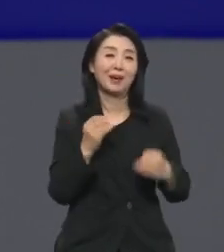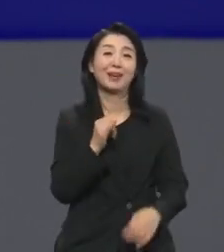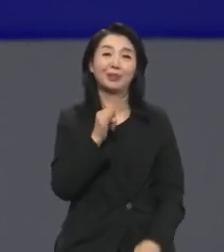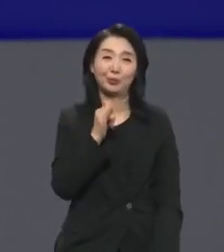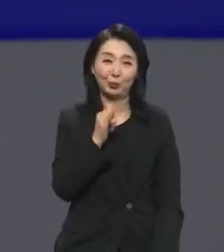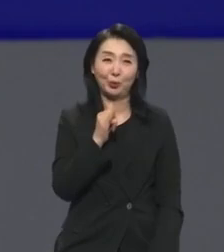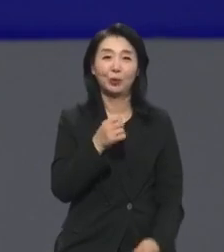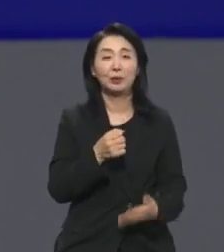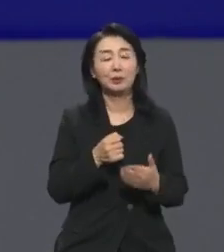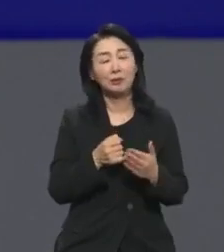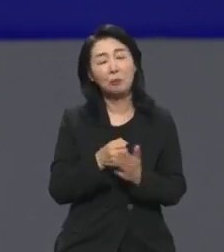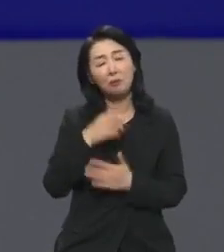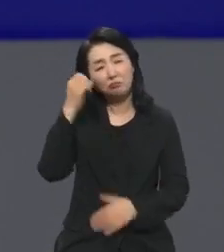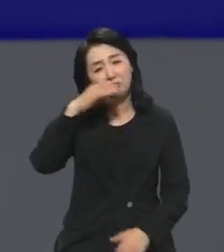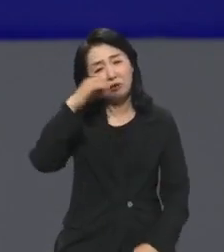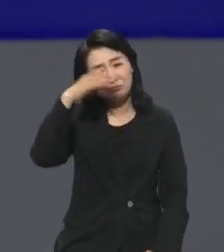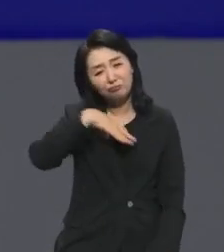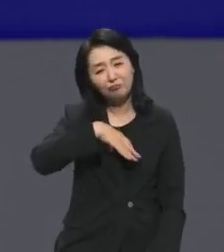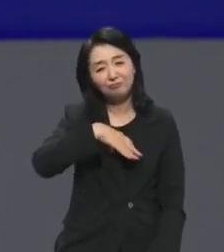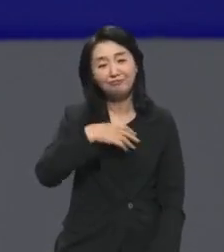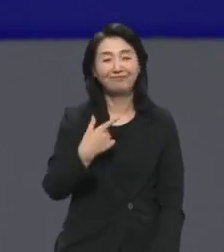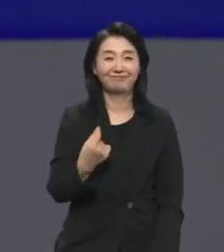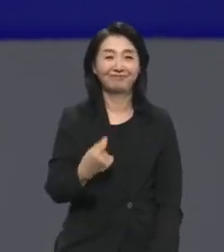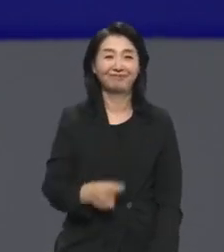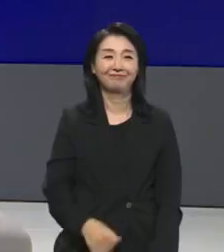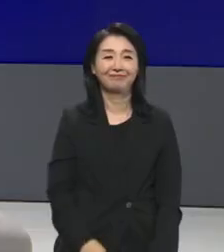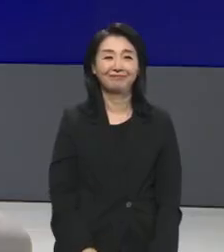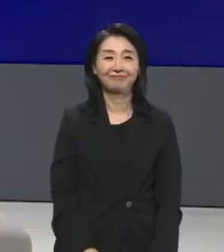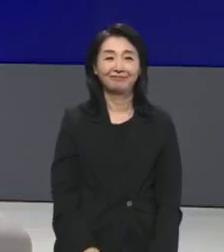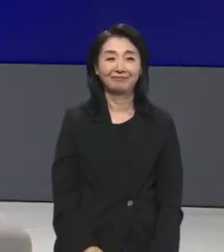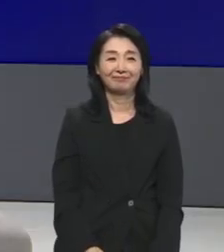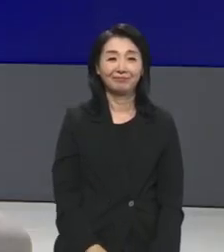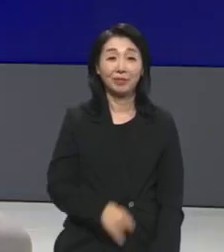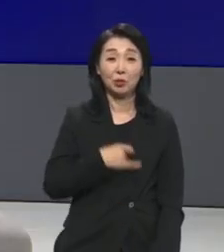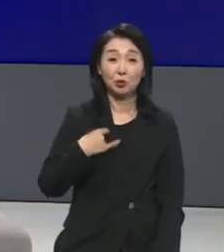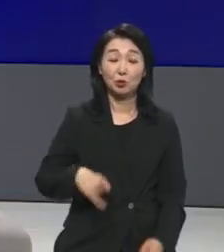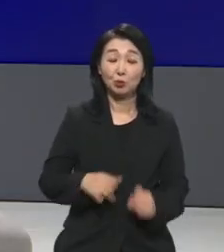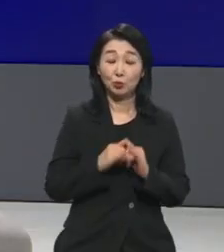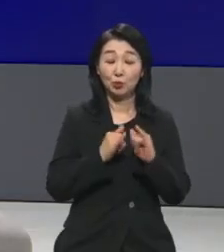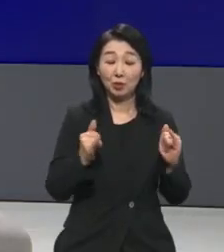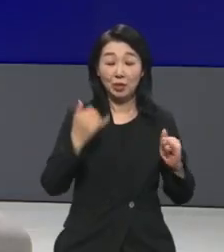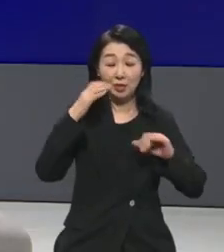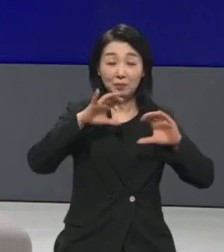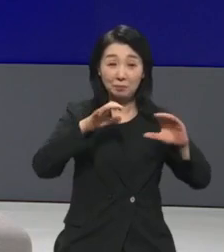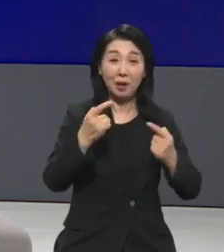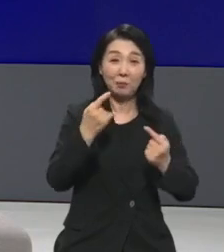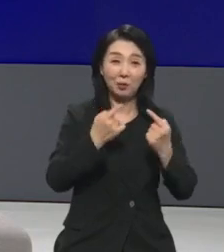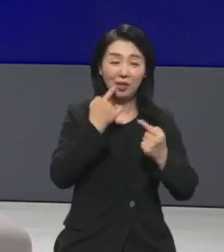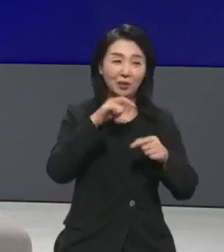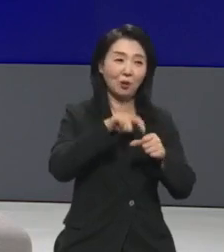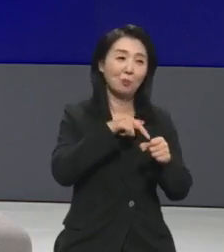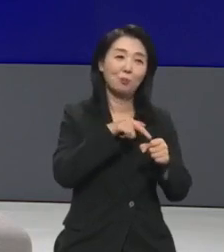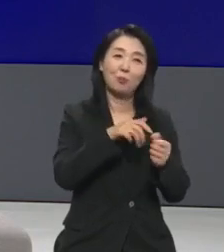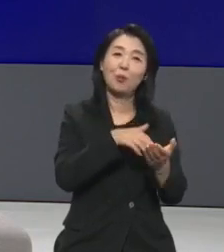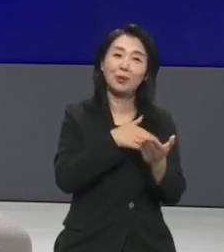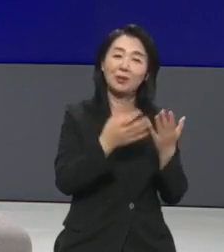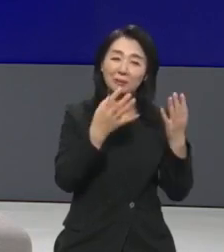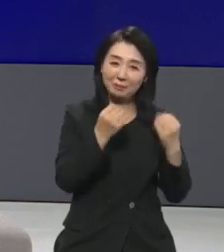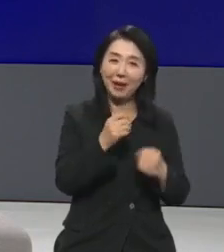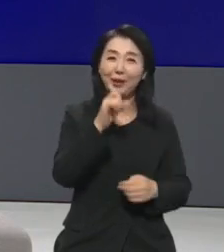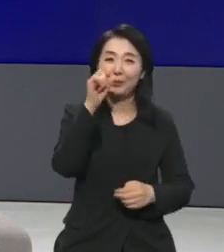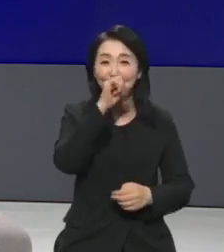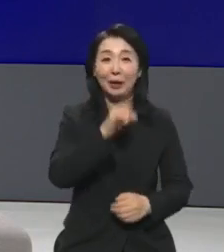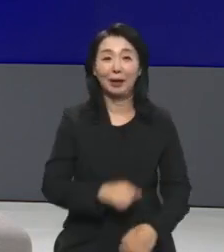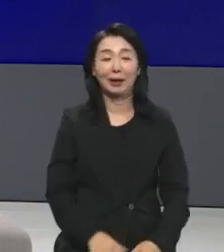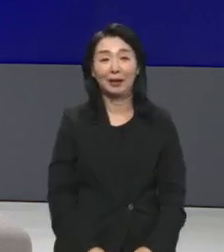큰 흥미를 좀 못 느끼시는 것 같다는 생각이 들었습니다. 중국인들은 오히려 이제 김밥보다는 이제 떡볶이 같은 거를 많이 먹더라. 네. 자,